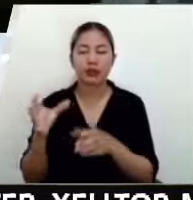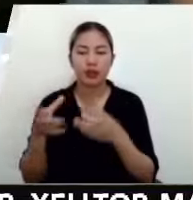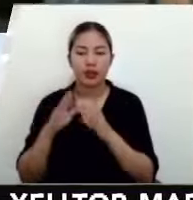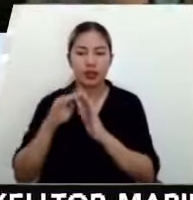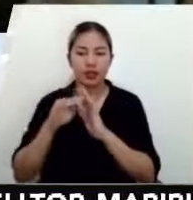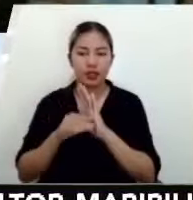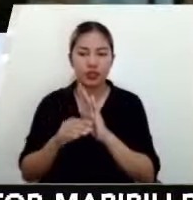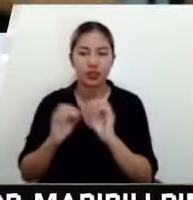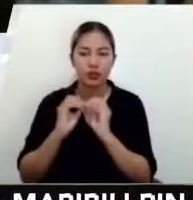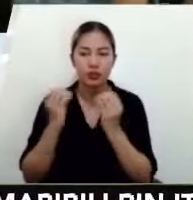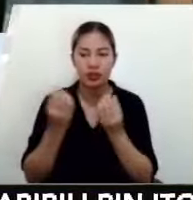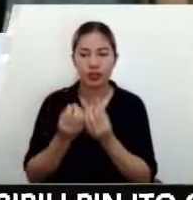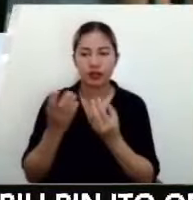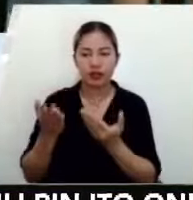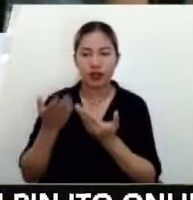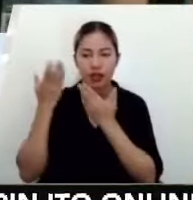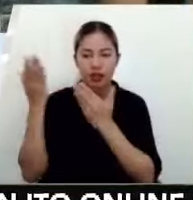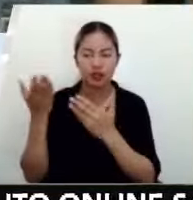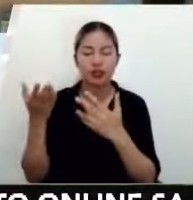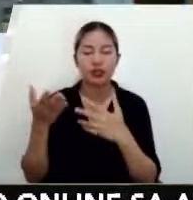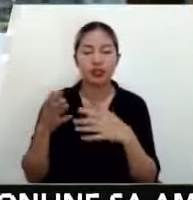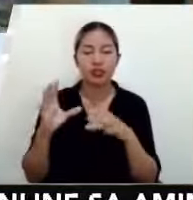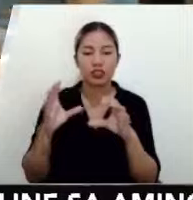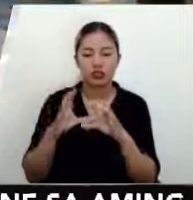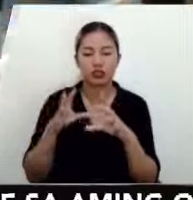Certificate of Nomination and Acceptance kanina.